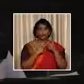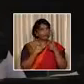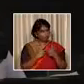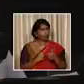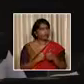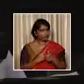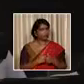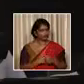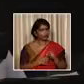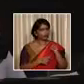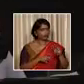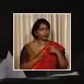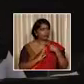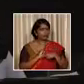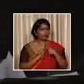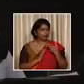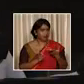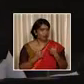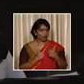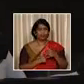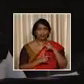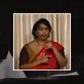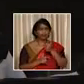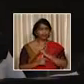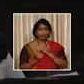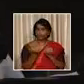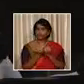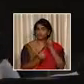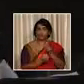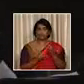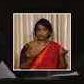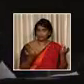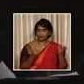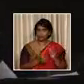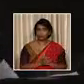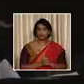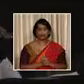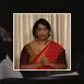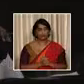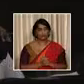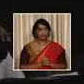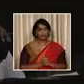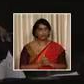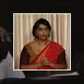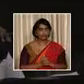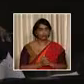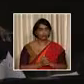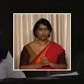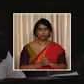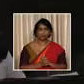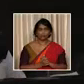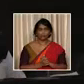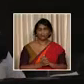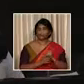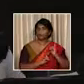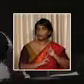அதில் தயக்கம் காட்டுகிறீர்கள் ஏன் நீங்கள் பின்னிற்கிருக்க வேண்டிய அவசியம் இருக்கிறது இங்கே கடந்த கனடிய பிரதமருடைய கருத்தை கடுமையாக